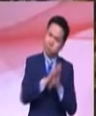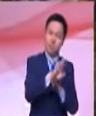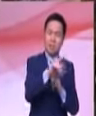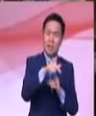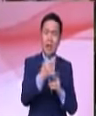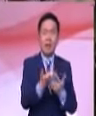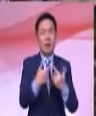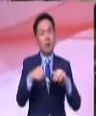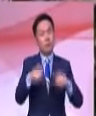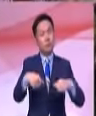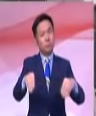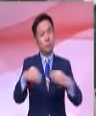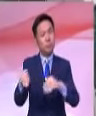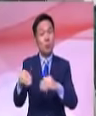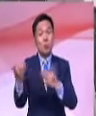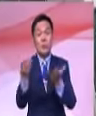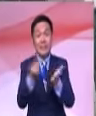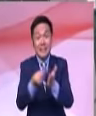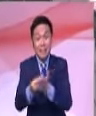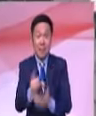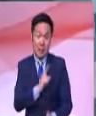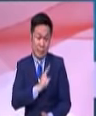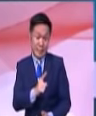pasaran kewangan Islam global.